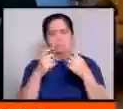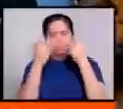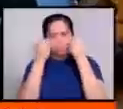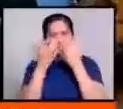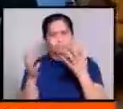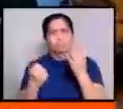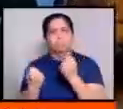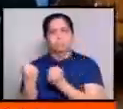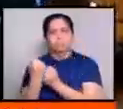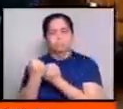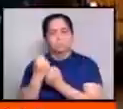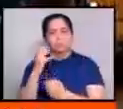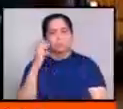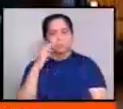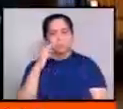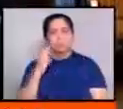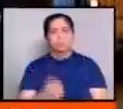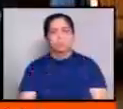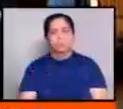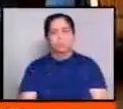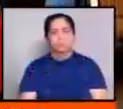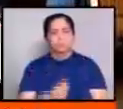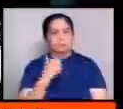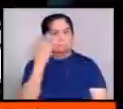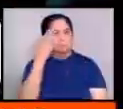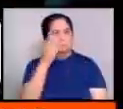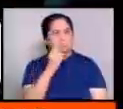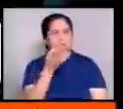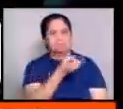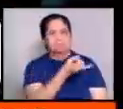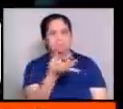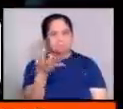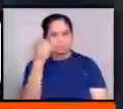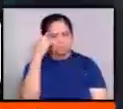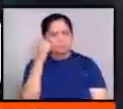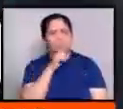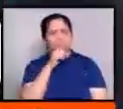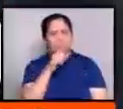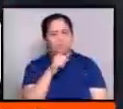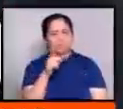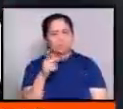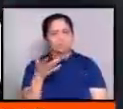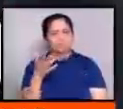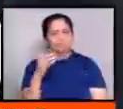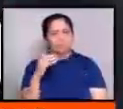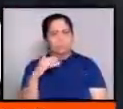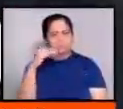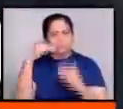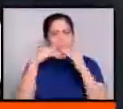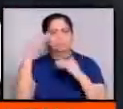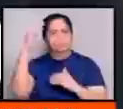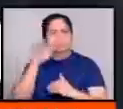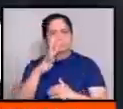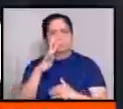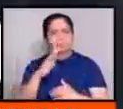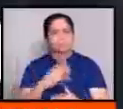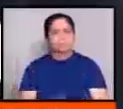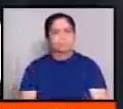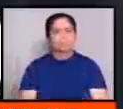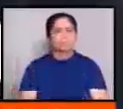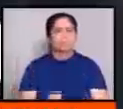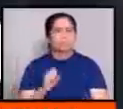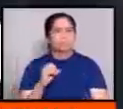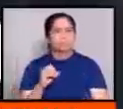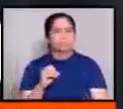nagpahayag ng suporta kay Romualdez. I just don't know the figure, but it's definitely beyond 40.